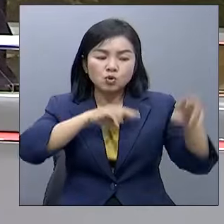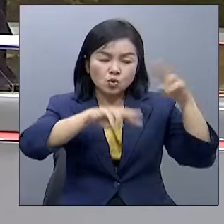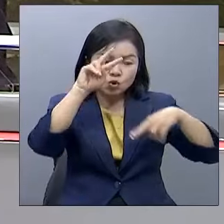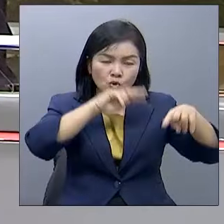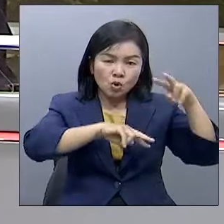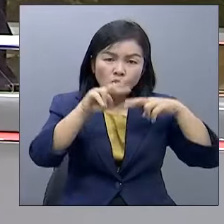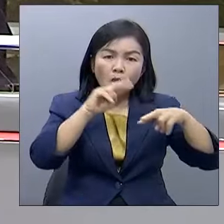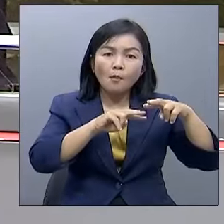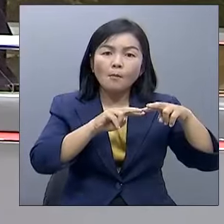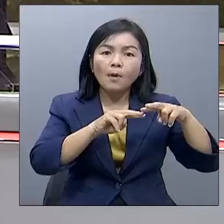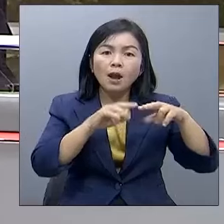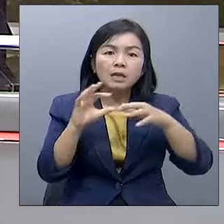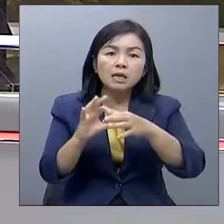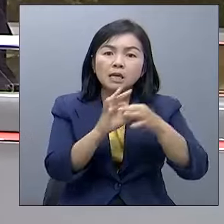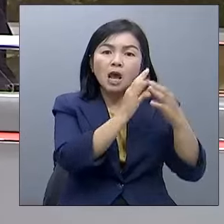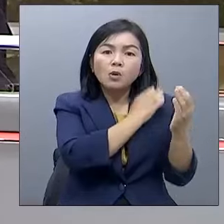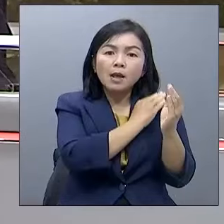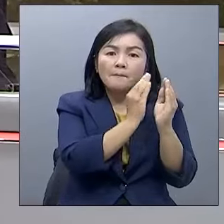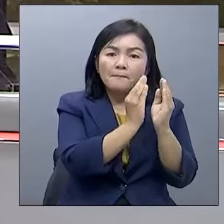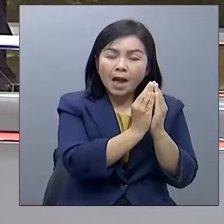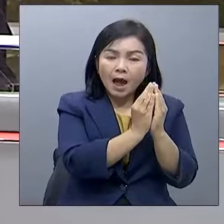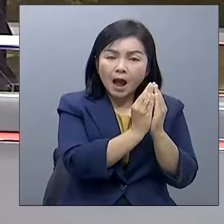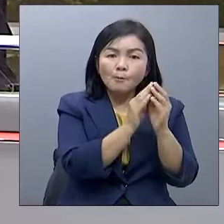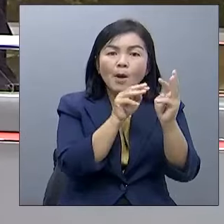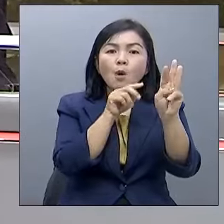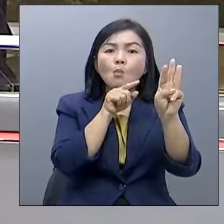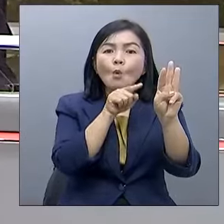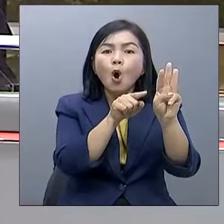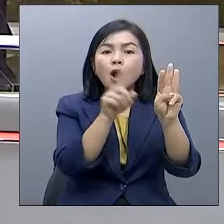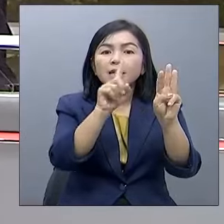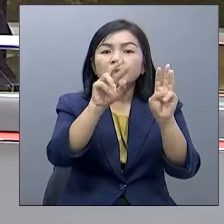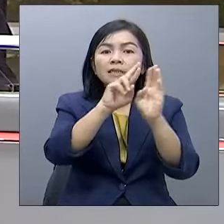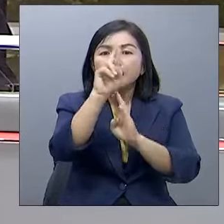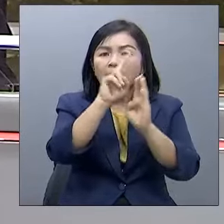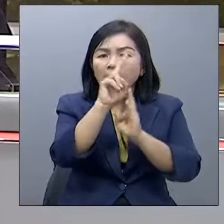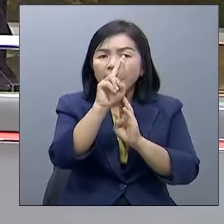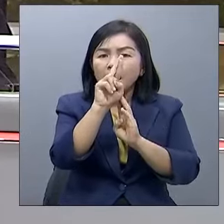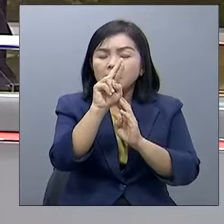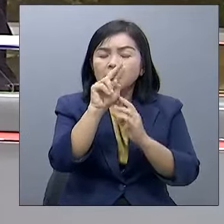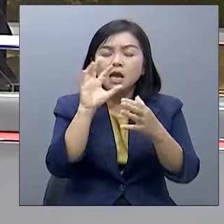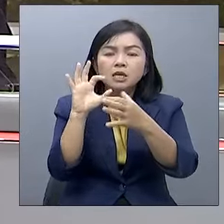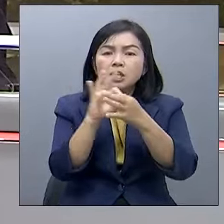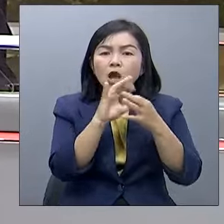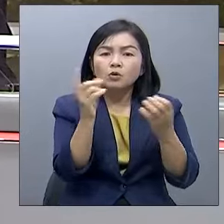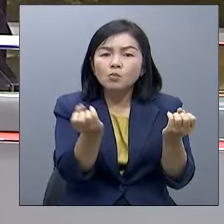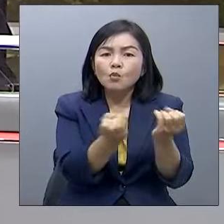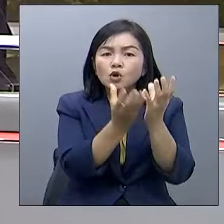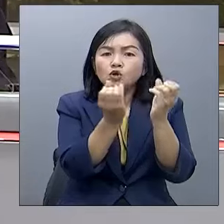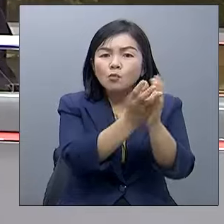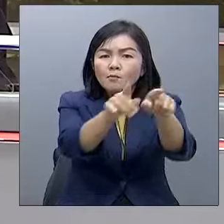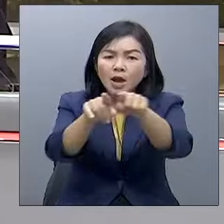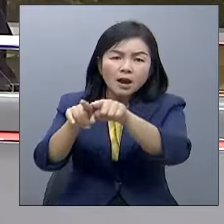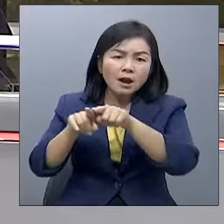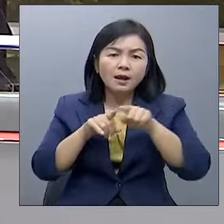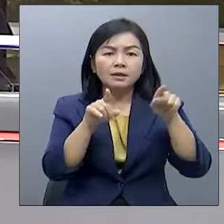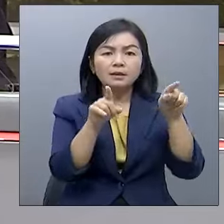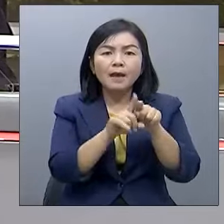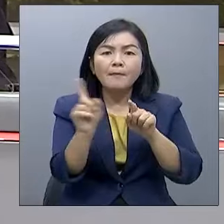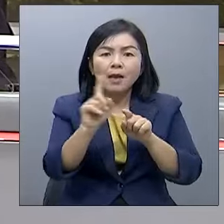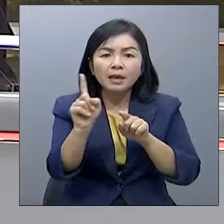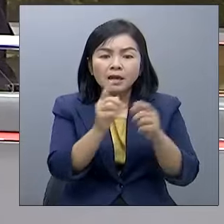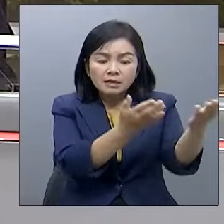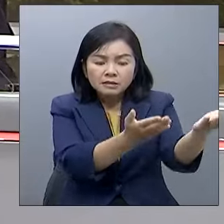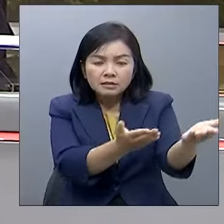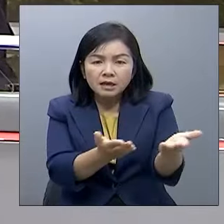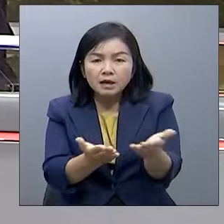ร่เชิญตะวันของพระวชิระเมธีที่จังหวัดเชียงรายด้วยซึ่งได้รับผลกระทบเป็นลูกโซ่จากการรับกิจนิมนต์